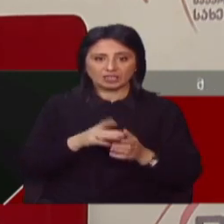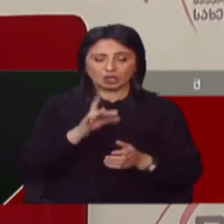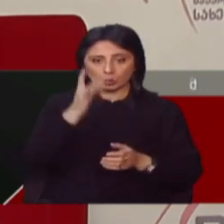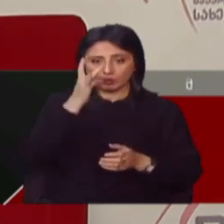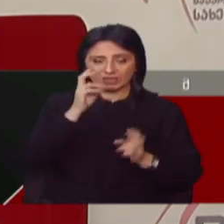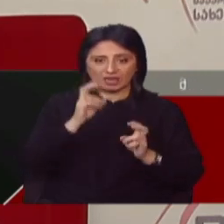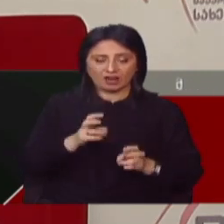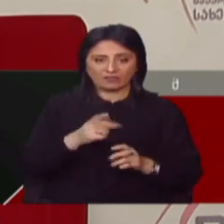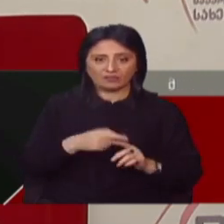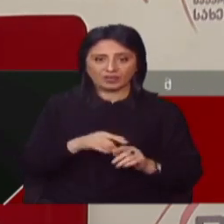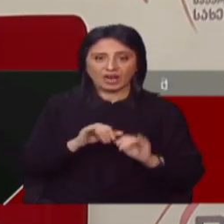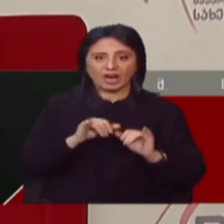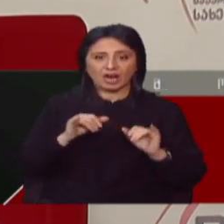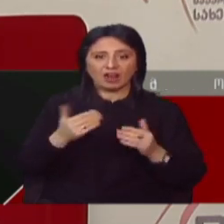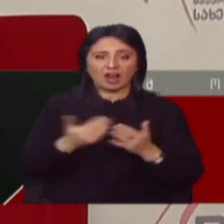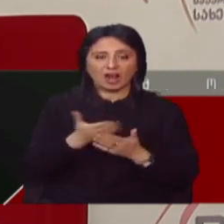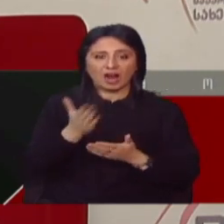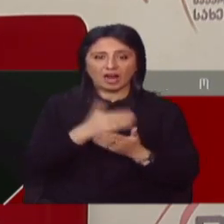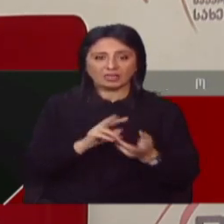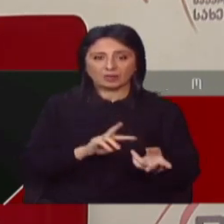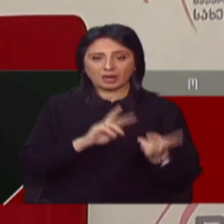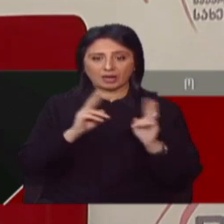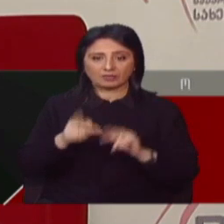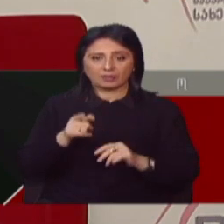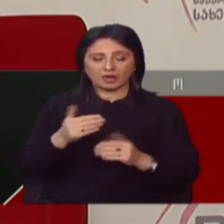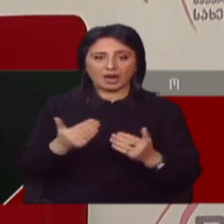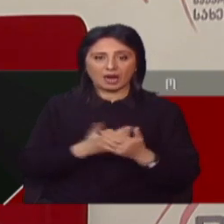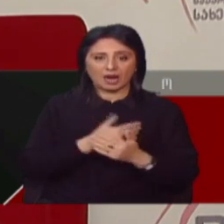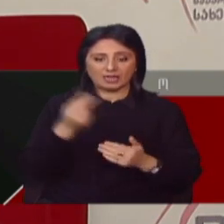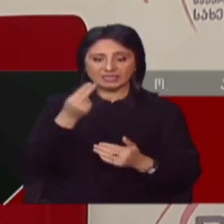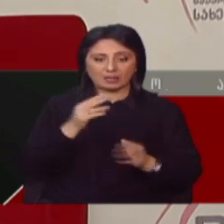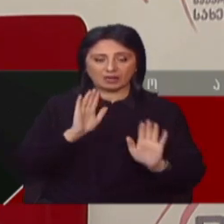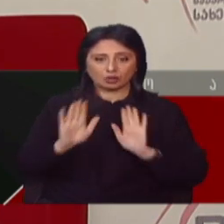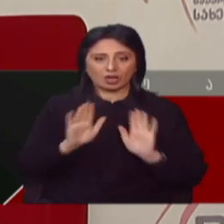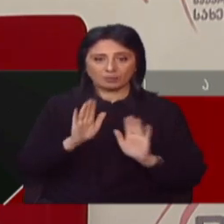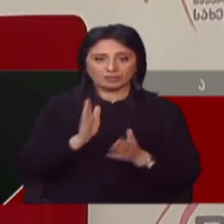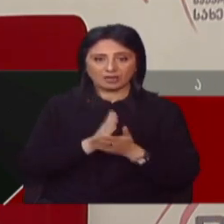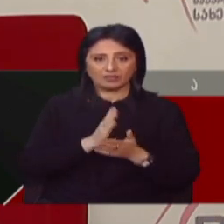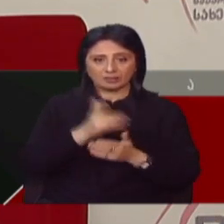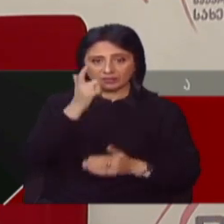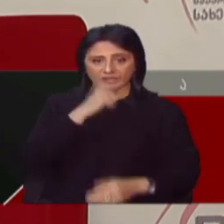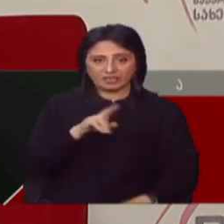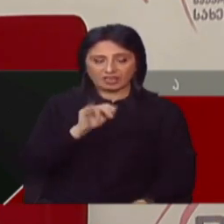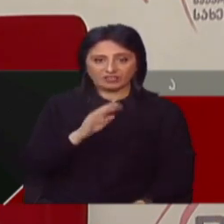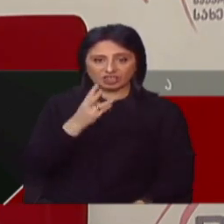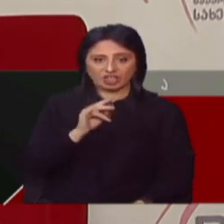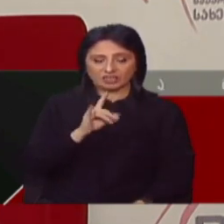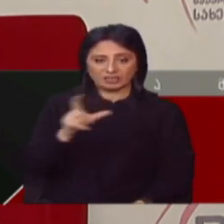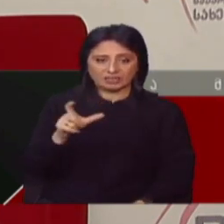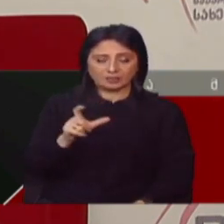Rustavi, ganvitarebis akhal etapze gadadis mas akhali samkhatro khemzvaneli qvs batoni David